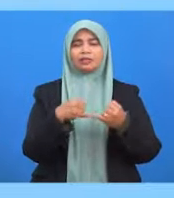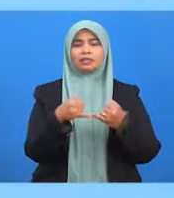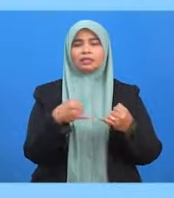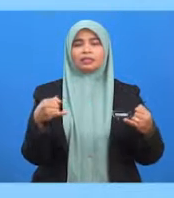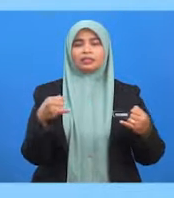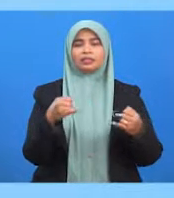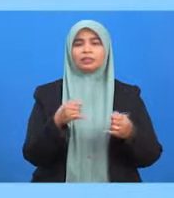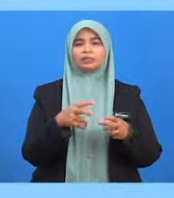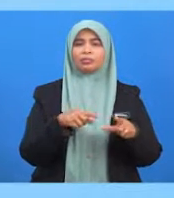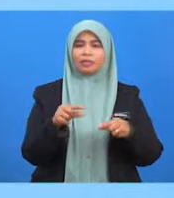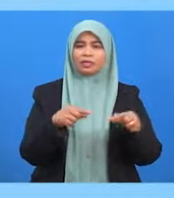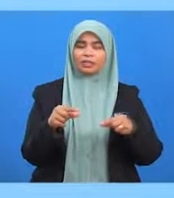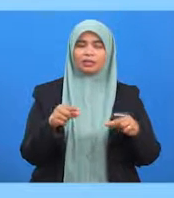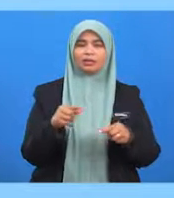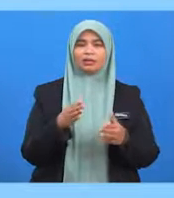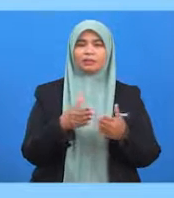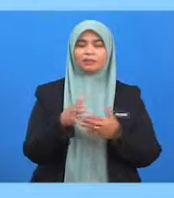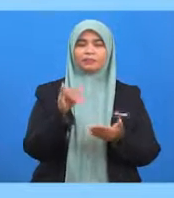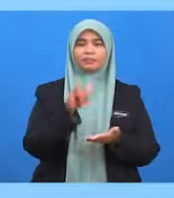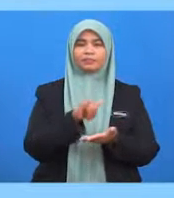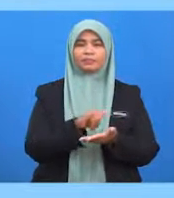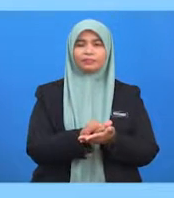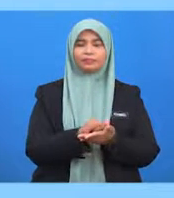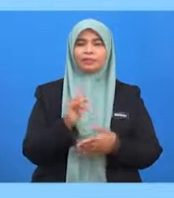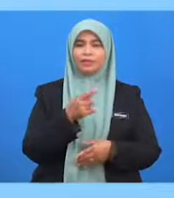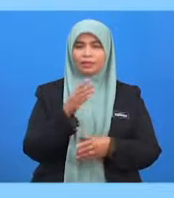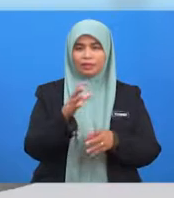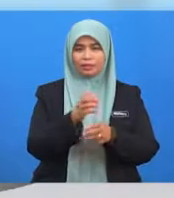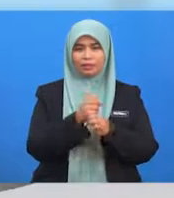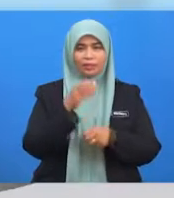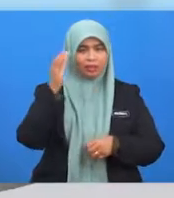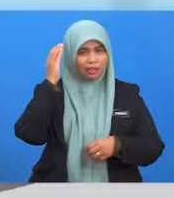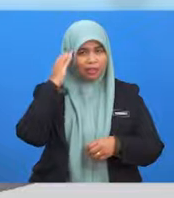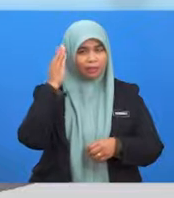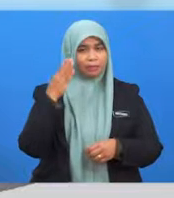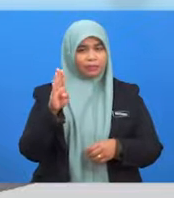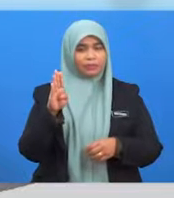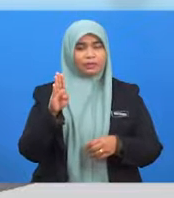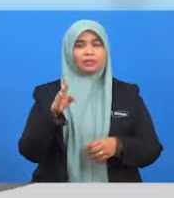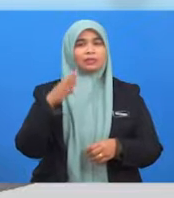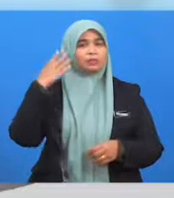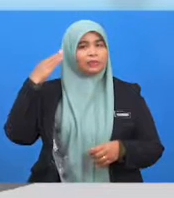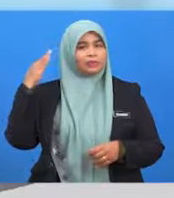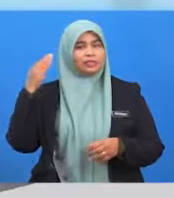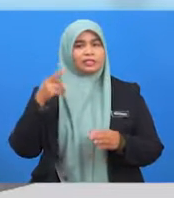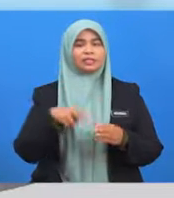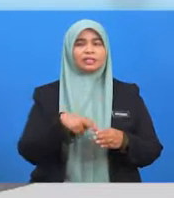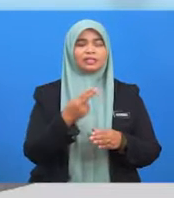bergetar. Oleh yang demikian, kita dapat tahu bahawa bunyi